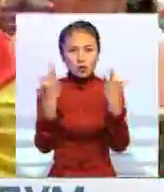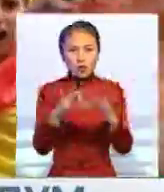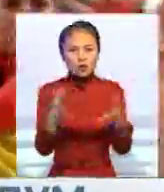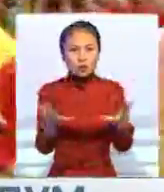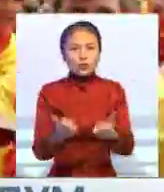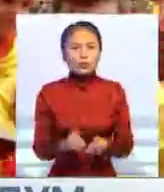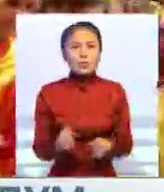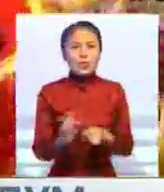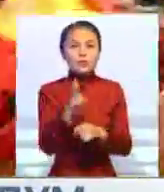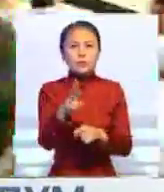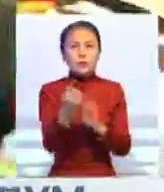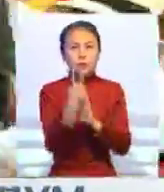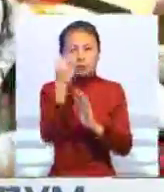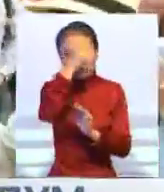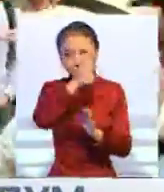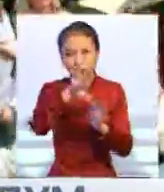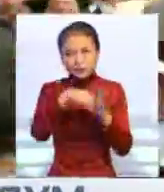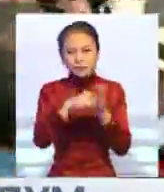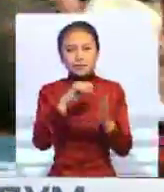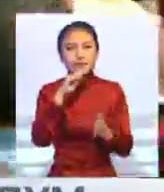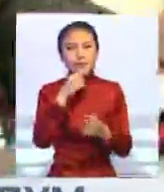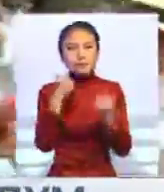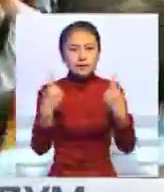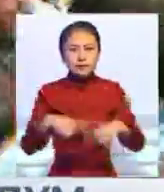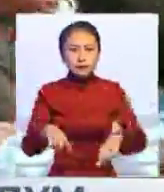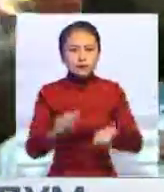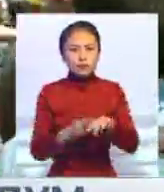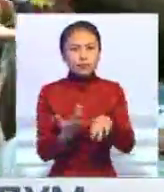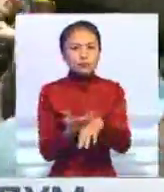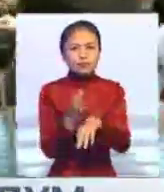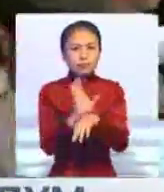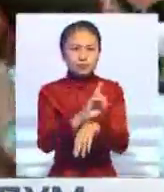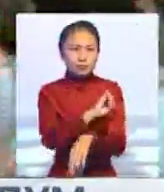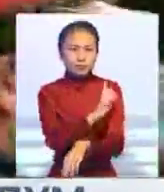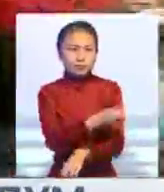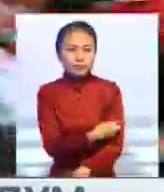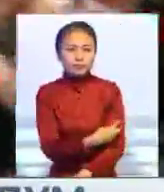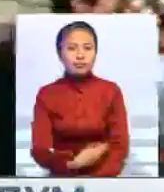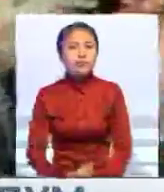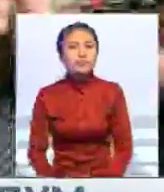деген ұмтылысы 2012 жылғы экономикалық дағдарыстан кейін күшейе түсті.